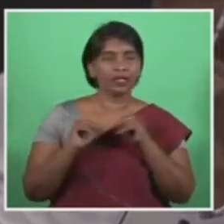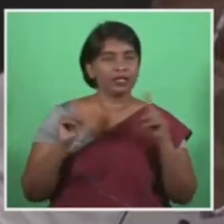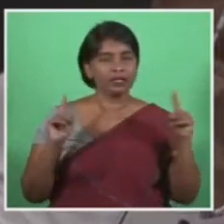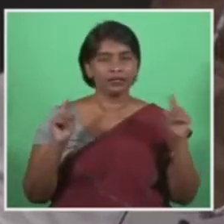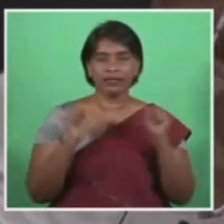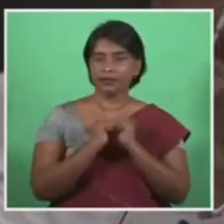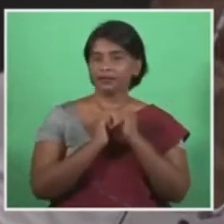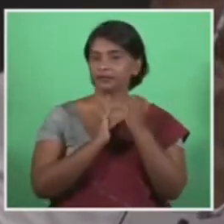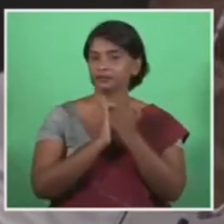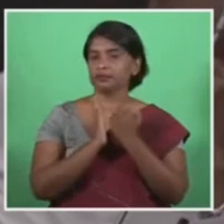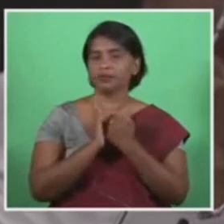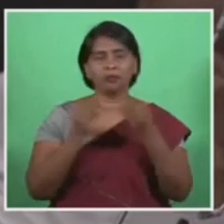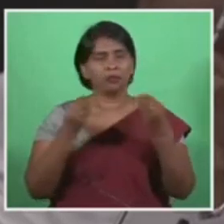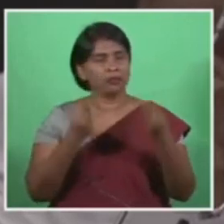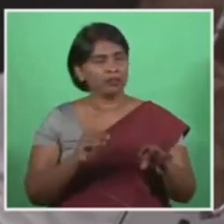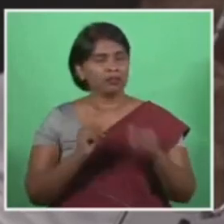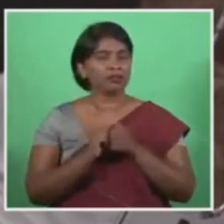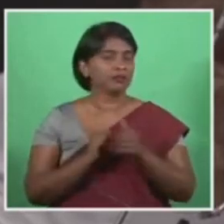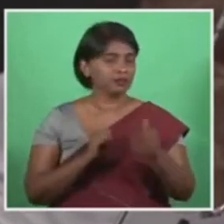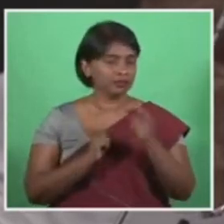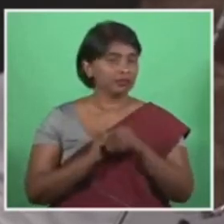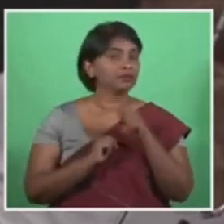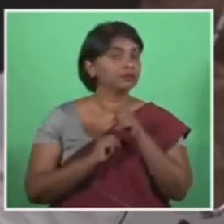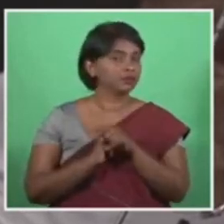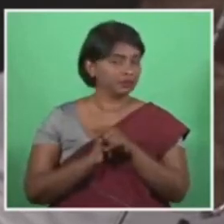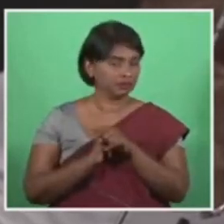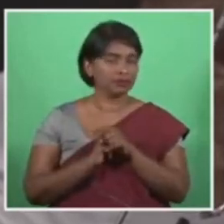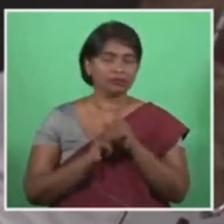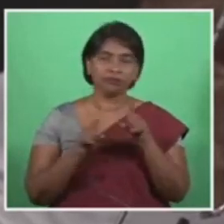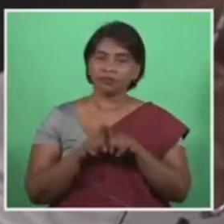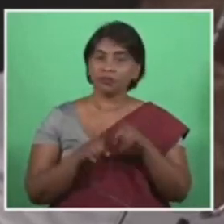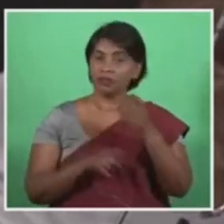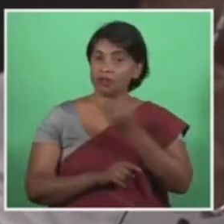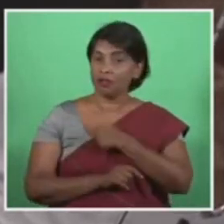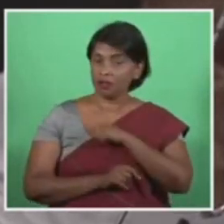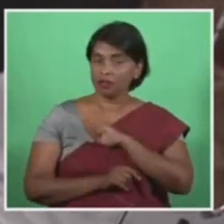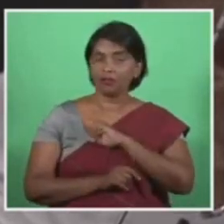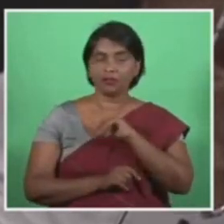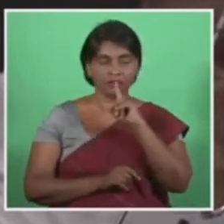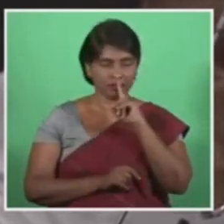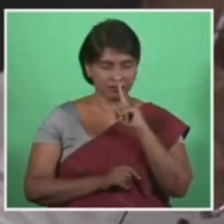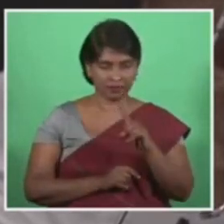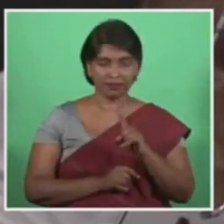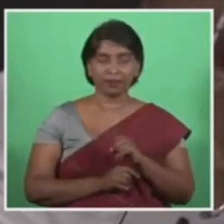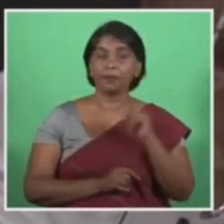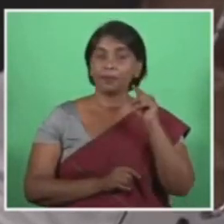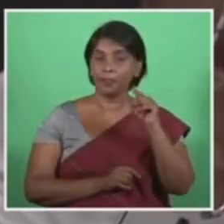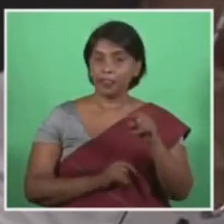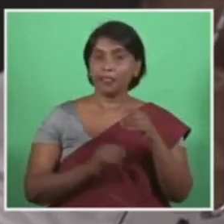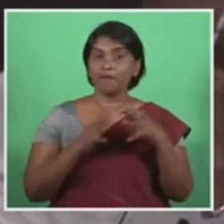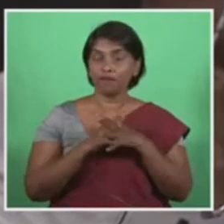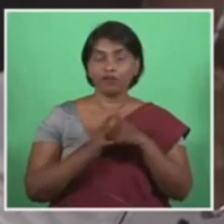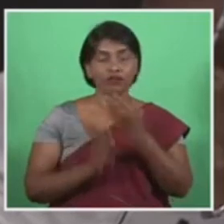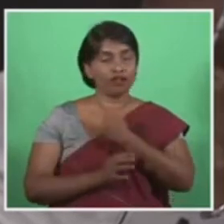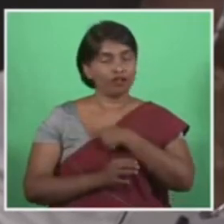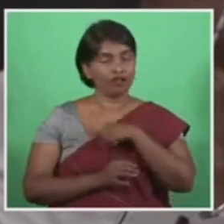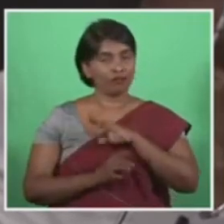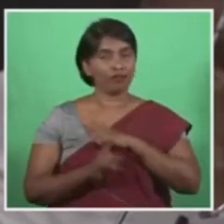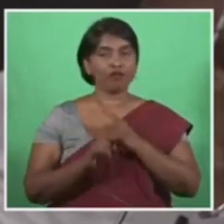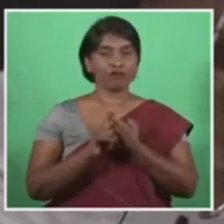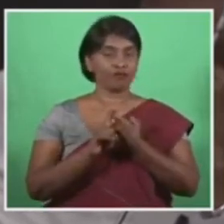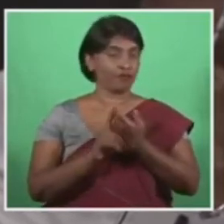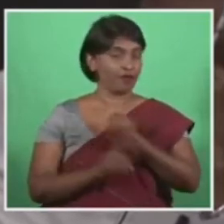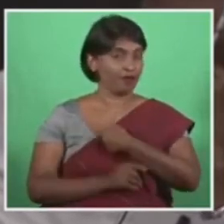सटहन सरल पवत्तन्नी ए निशा भगवान से मम इला सीटन वारे पल आंध्रो कुड़ा